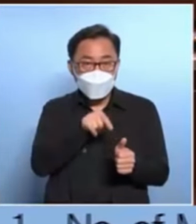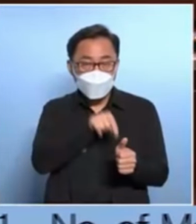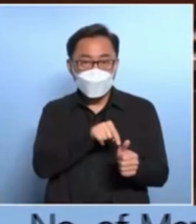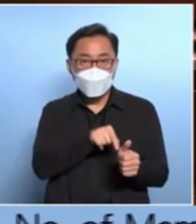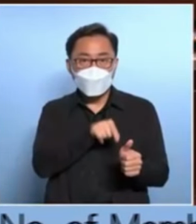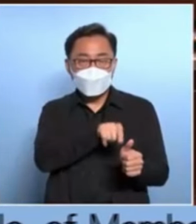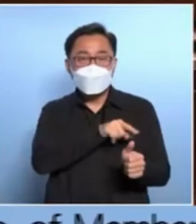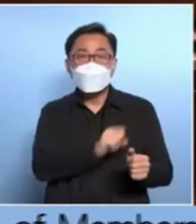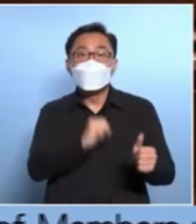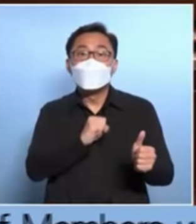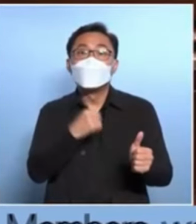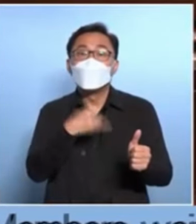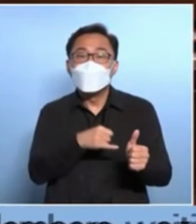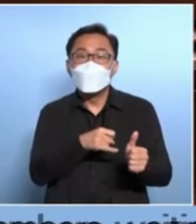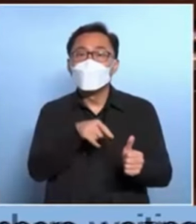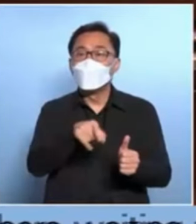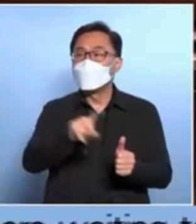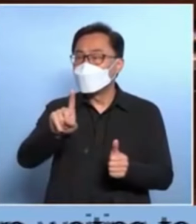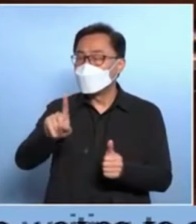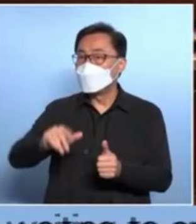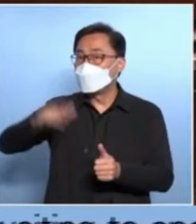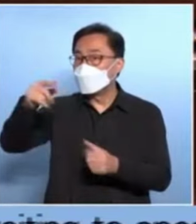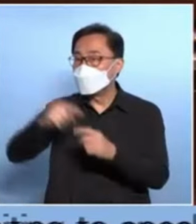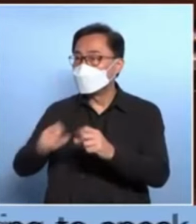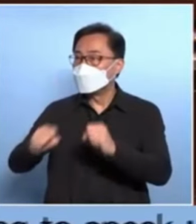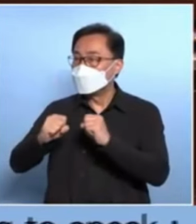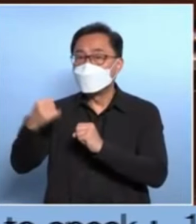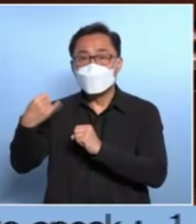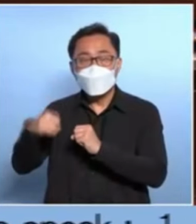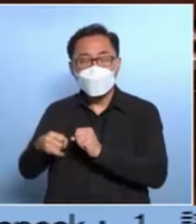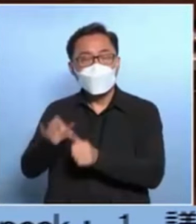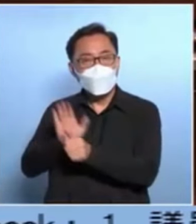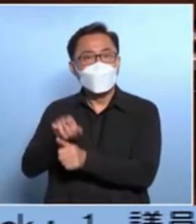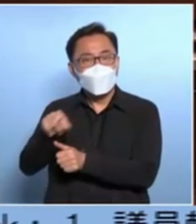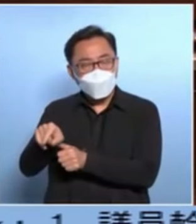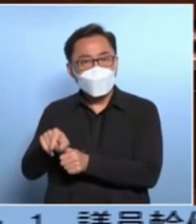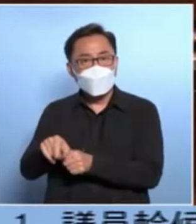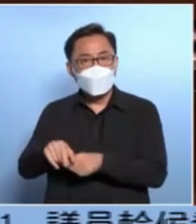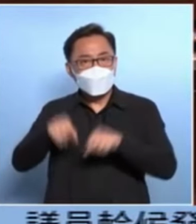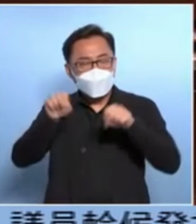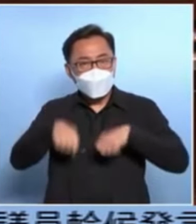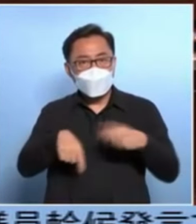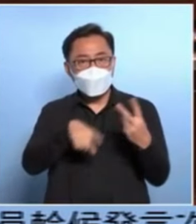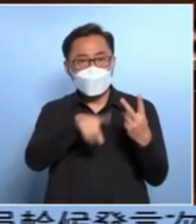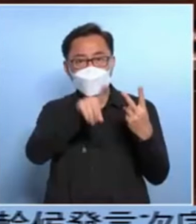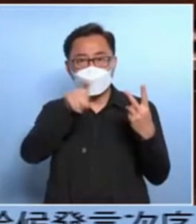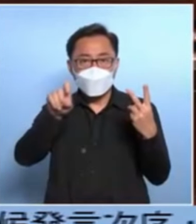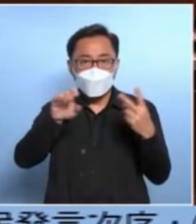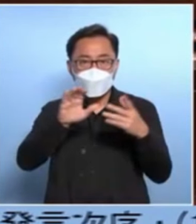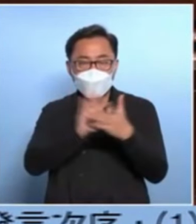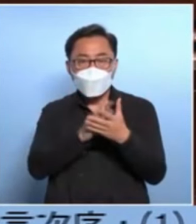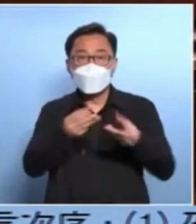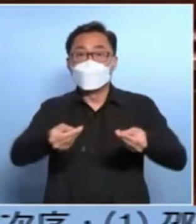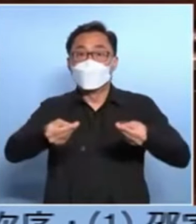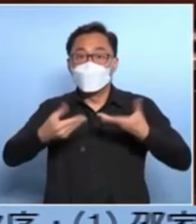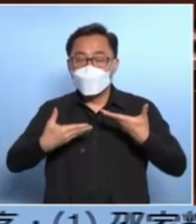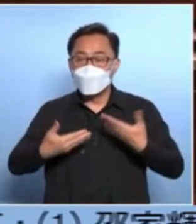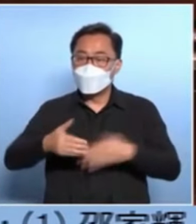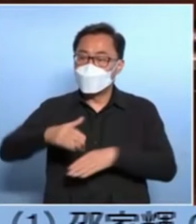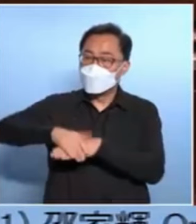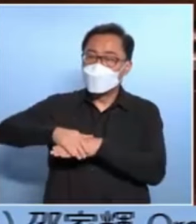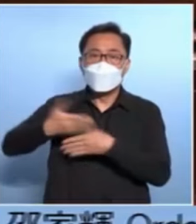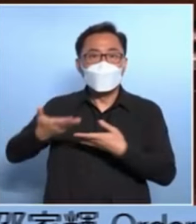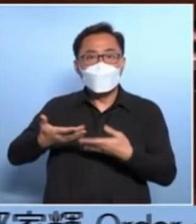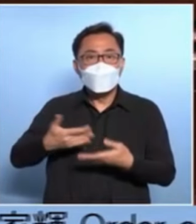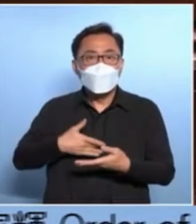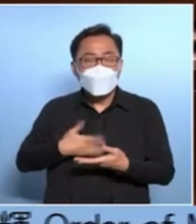的成年人的。所以既然沒有爭議的責任，那為什麼19年拿上來到現在又是不了了之，